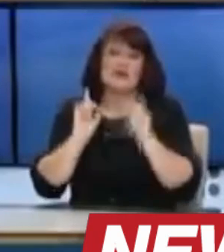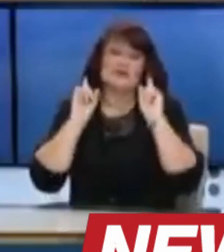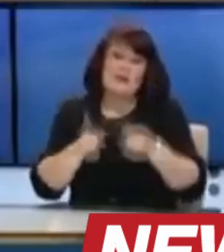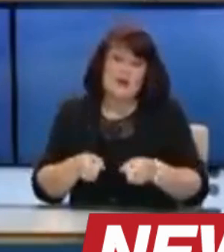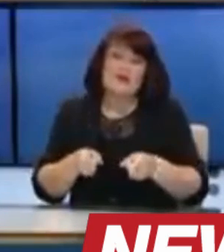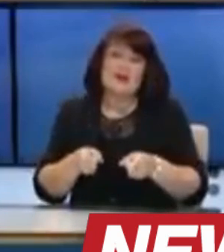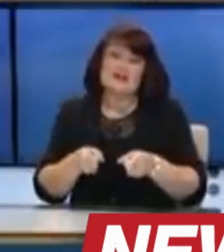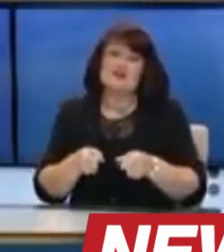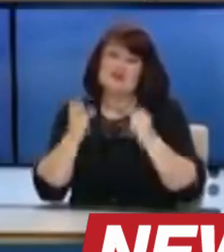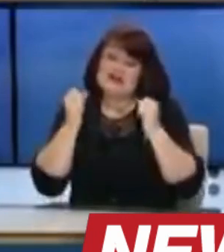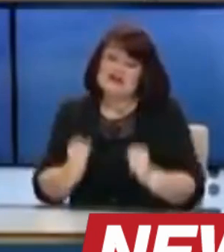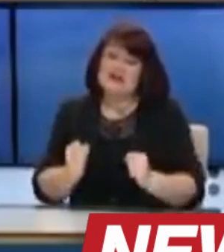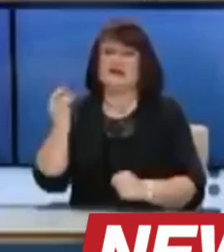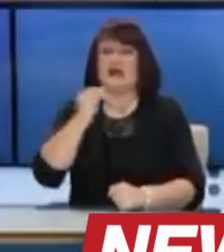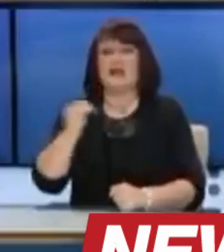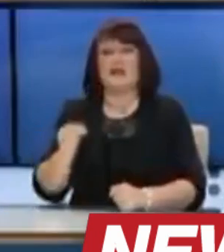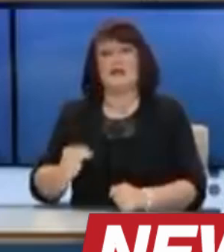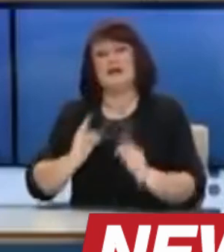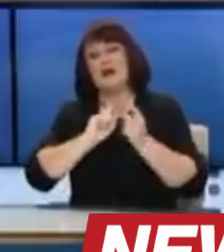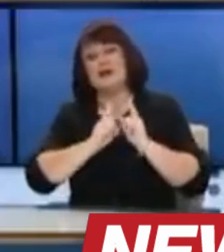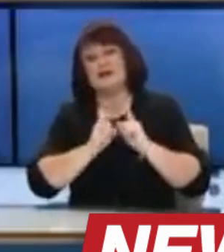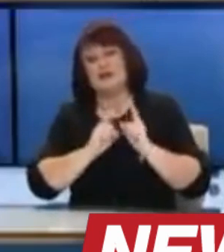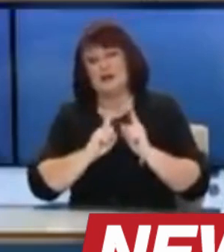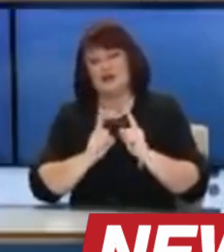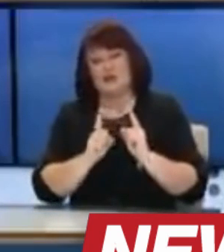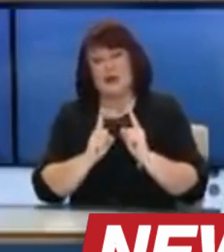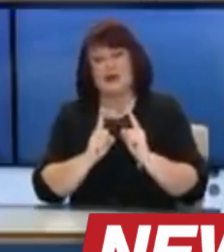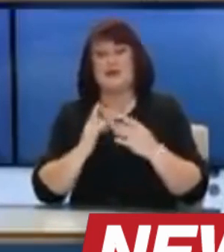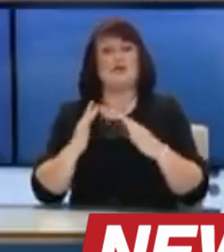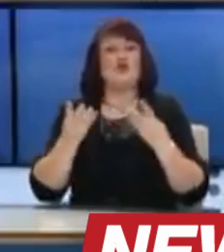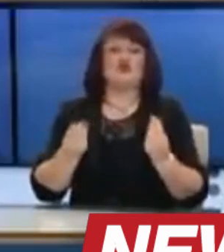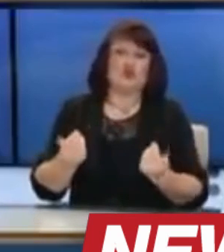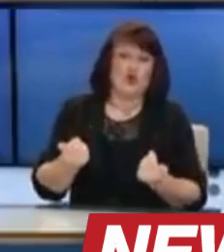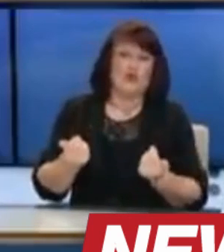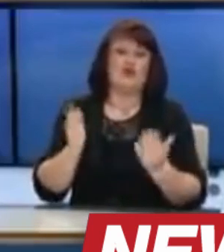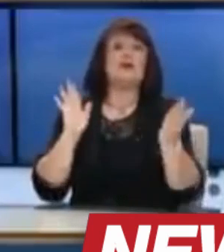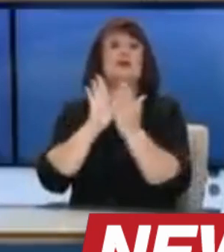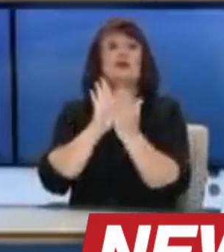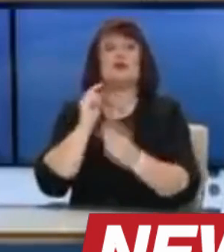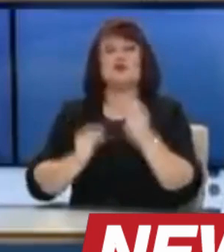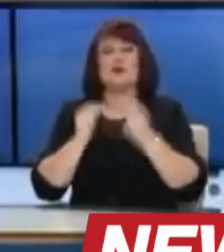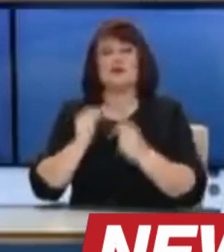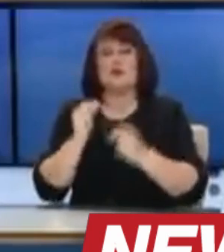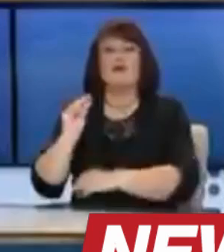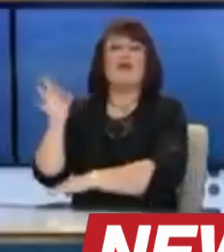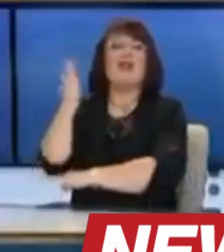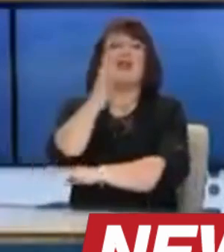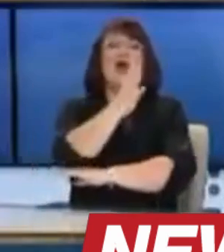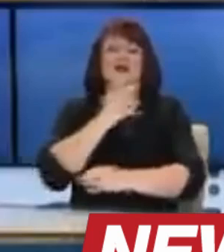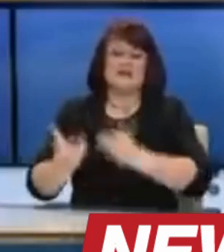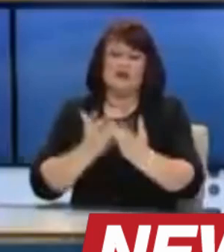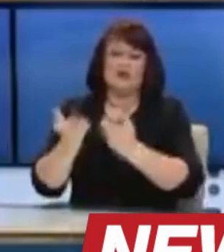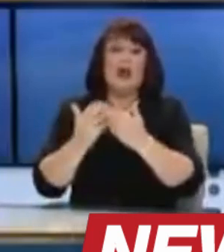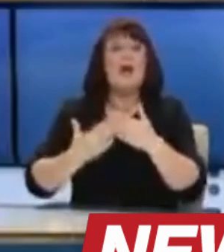υγείας, προχώρησε σε μια σοκαριστική αποκάλυψη από το βήμα της Βουλής για τις μελλοντικές του βλέψεις. Μπορεί τόσο καιρό ο δημοσιογράφος του